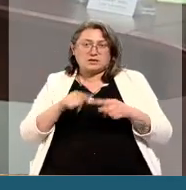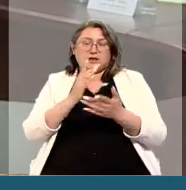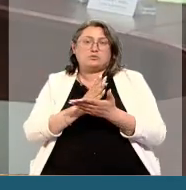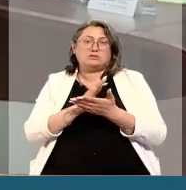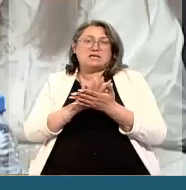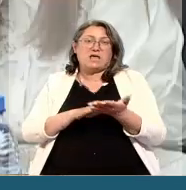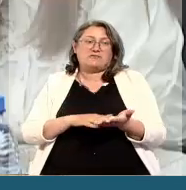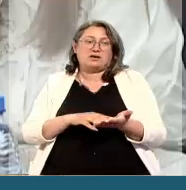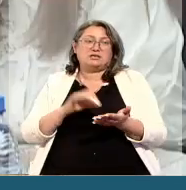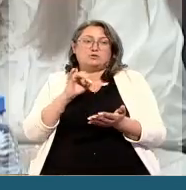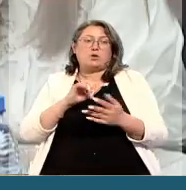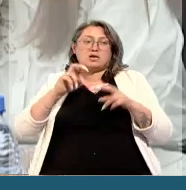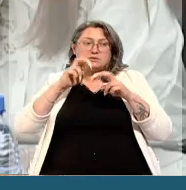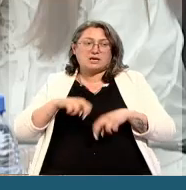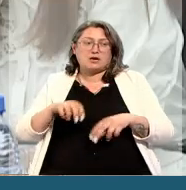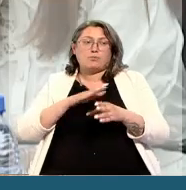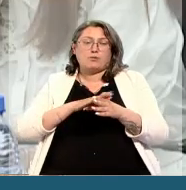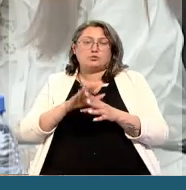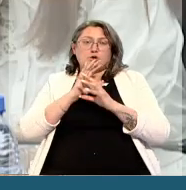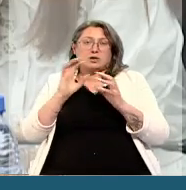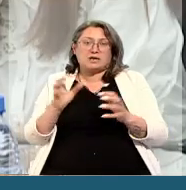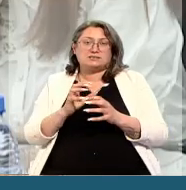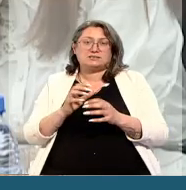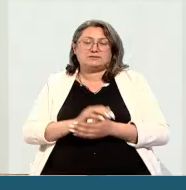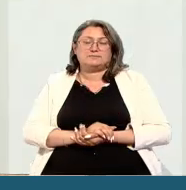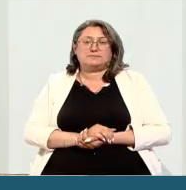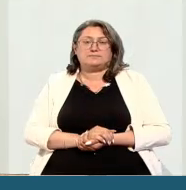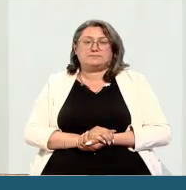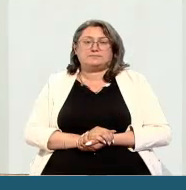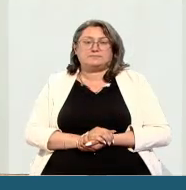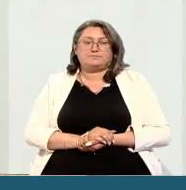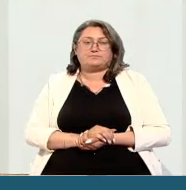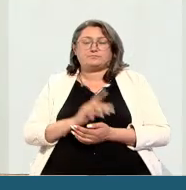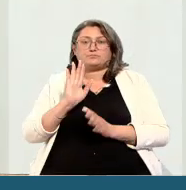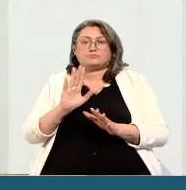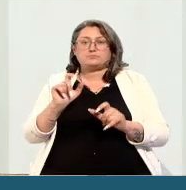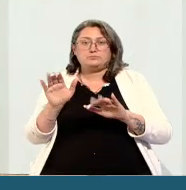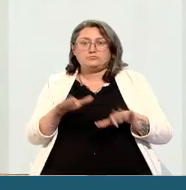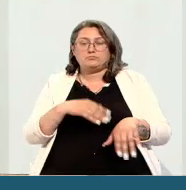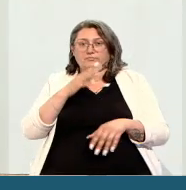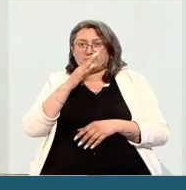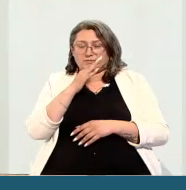находится заявка. История рассмотрения полностью сохраняется в системе. Только за истекший период